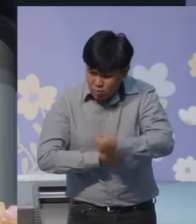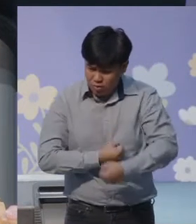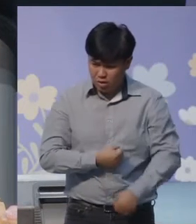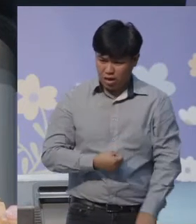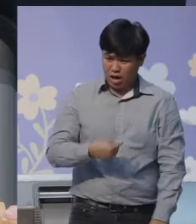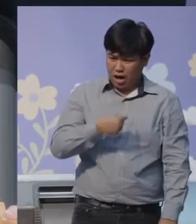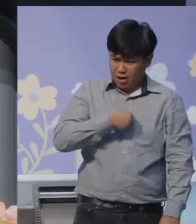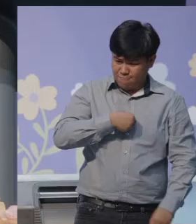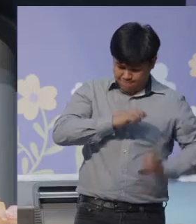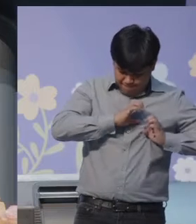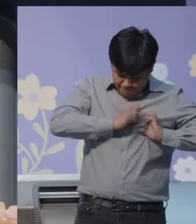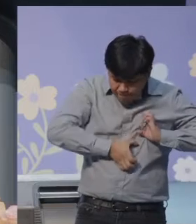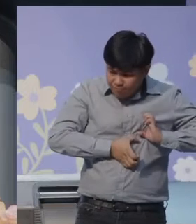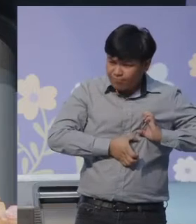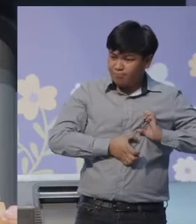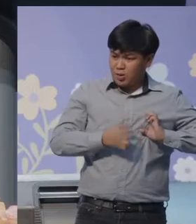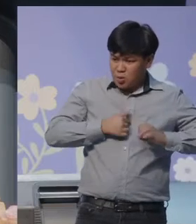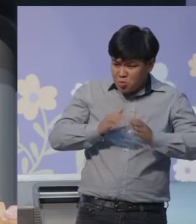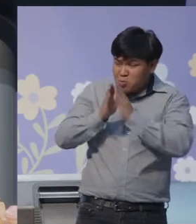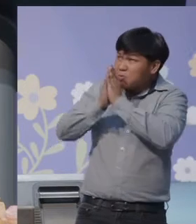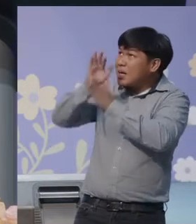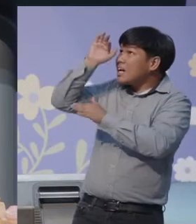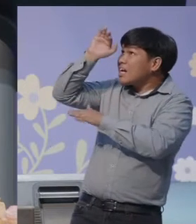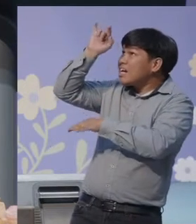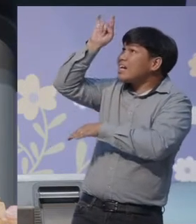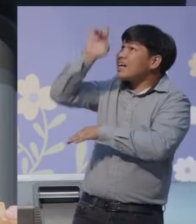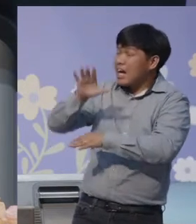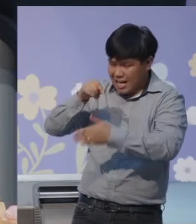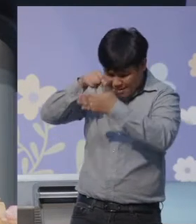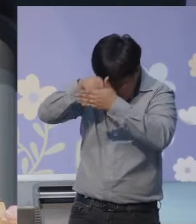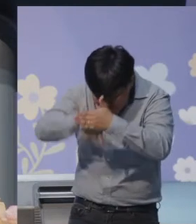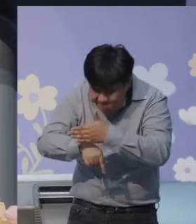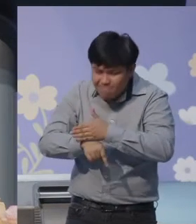ako. Ako'y nagnanalangin ng napakalalim.